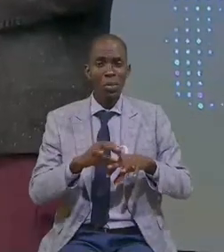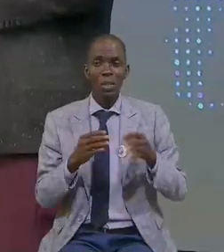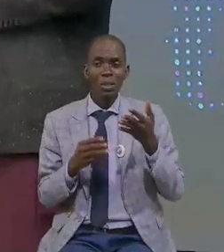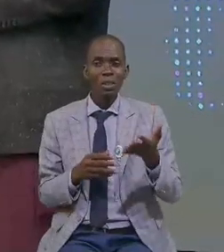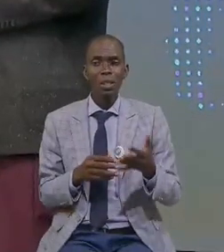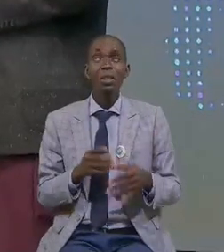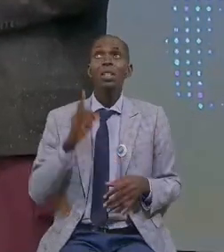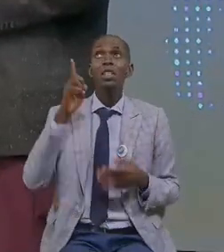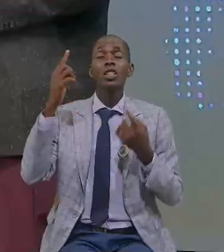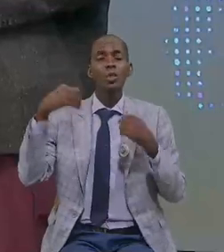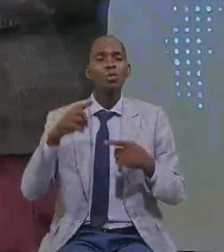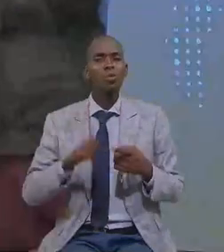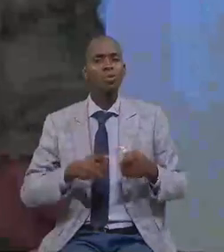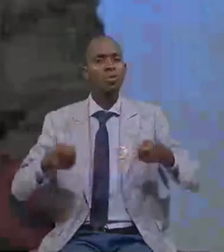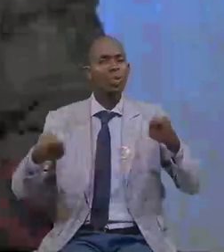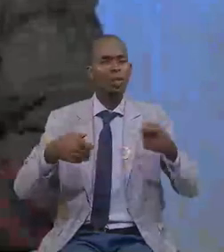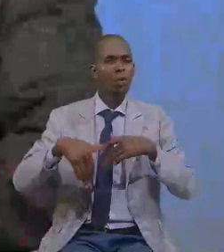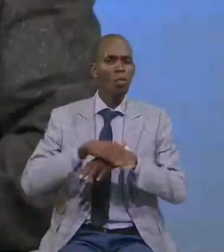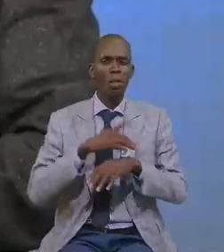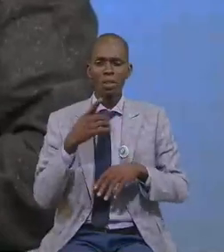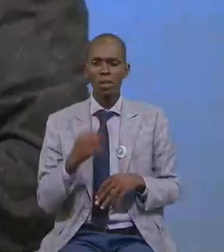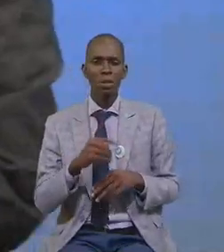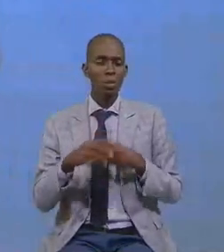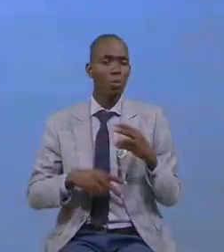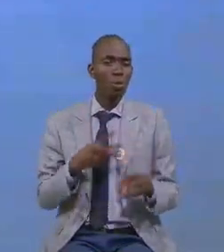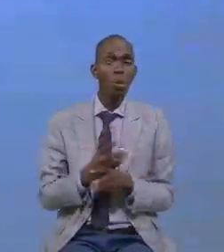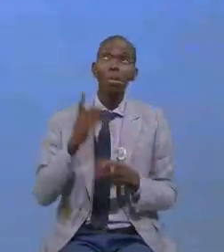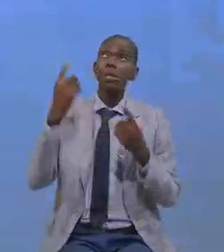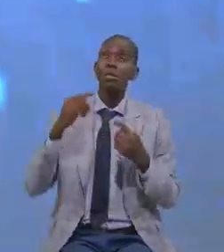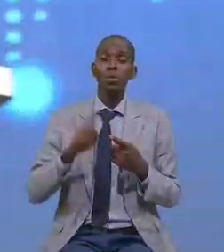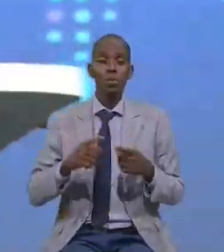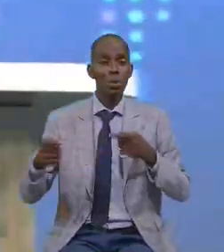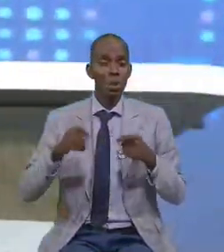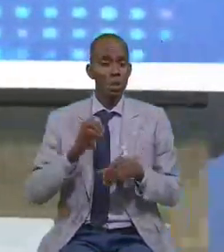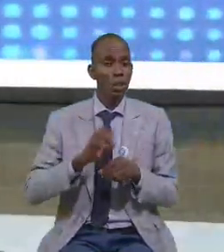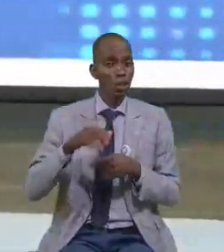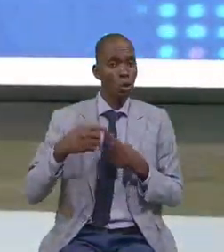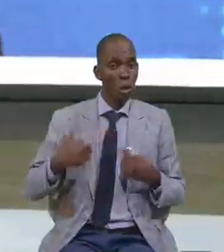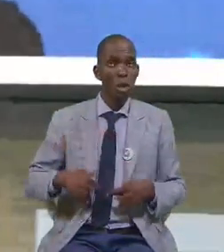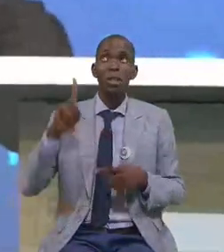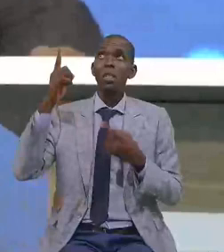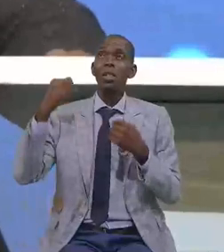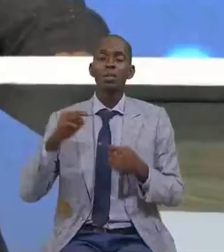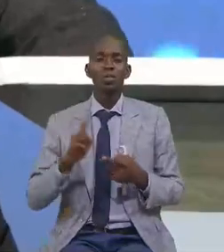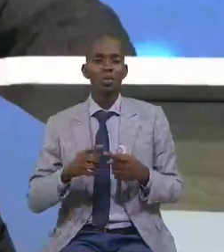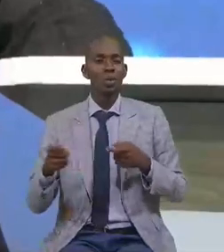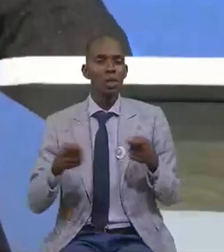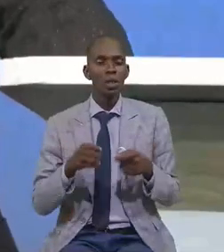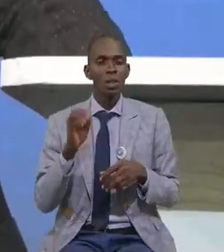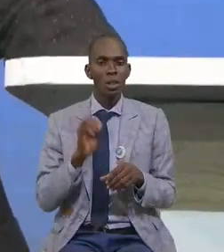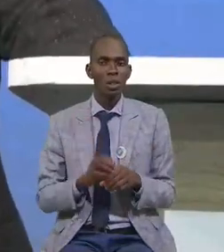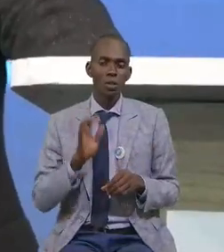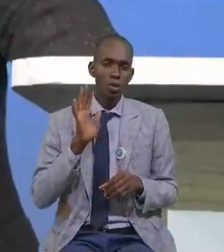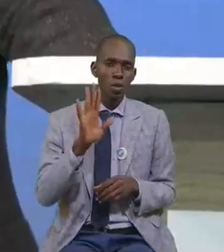Christ vient régner sur les païens, il vient régner dans votre cœur, il vient régner dans